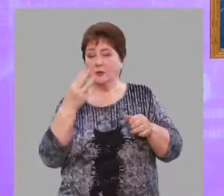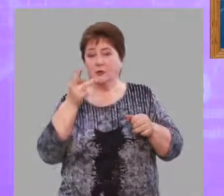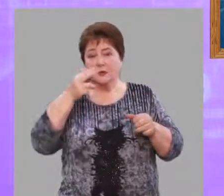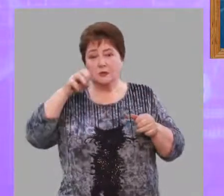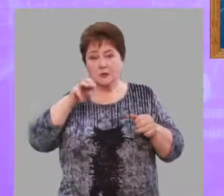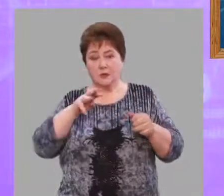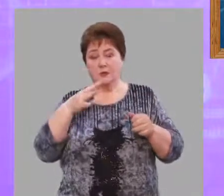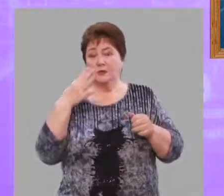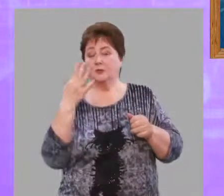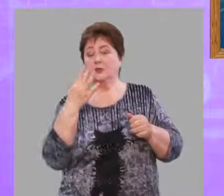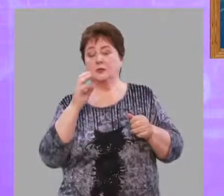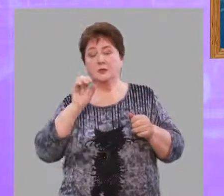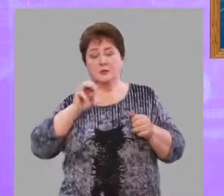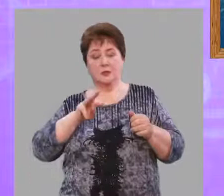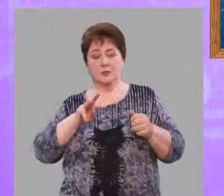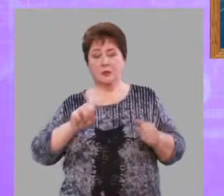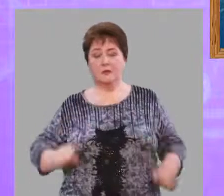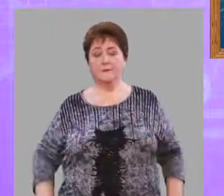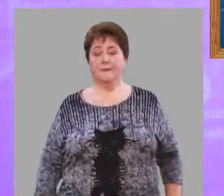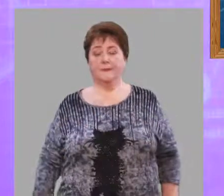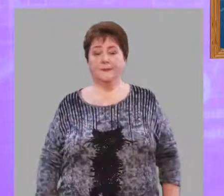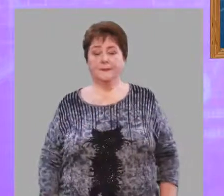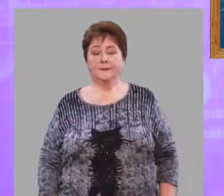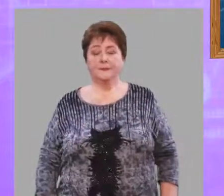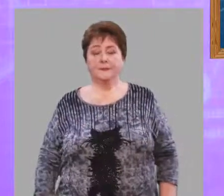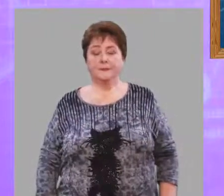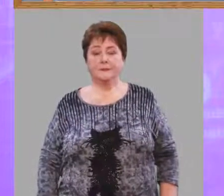дециметра 4 сантиметра.